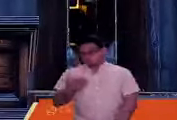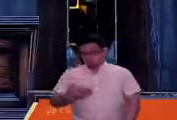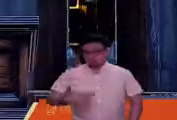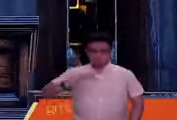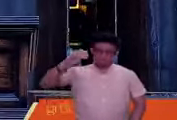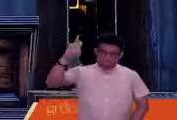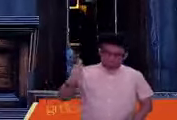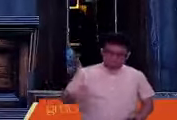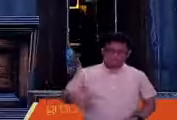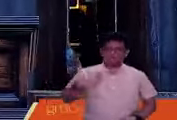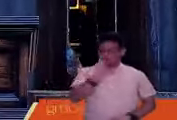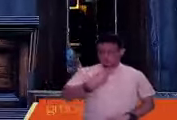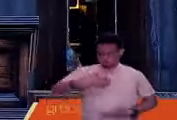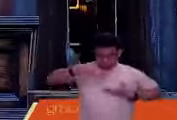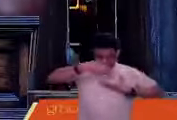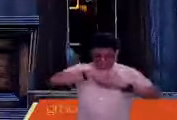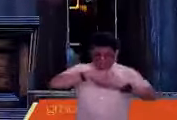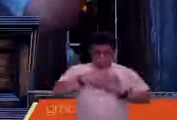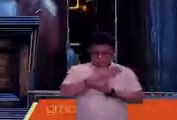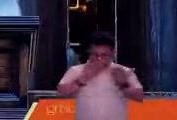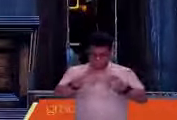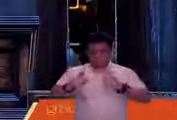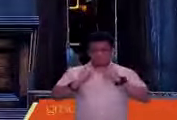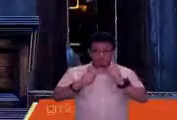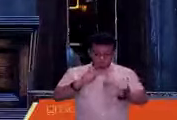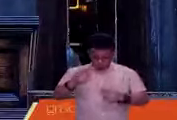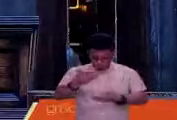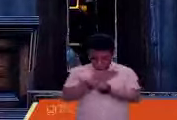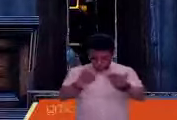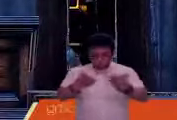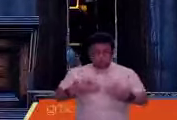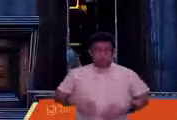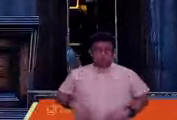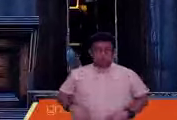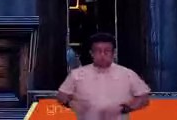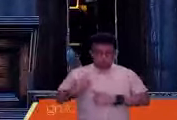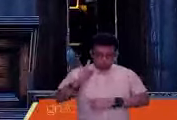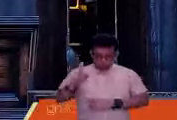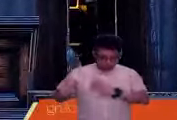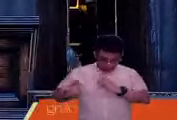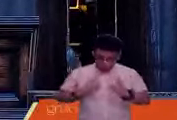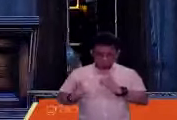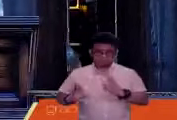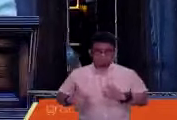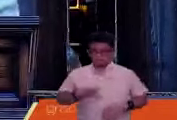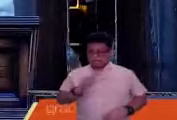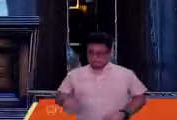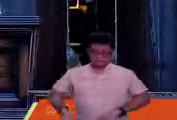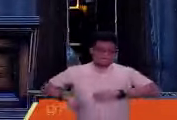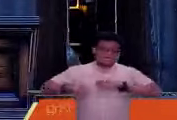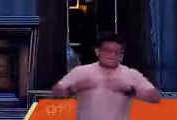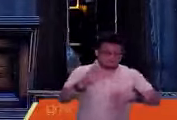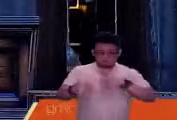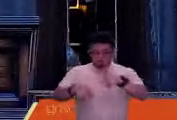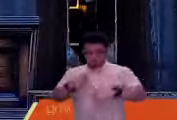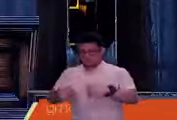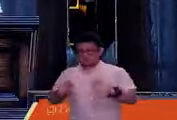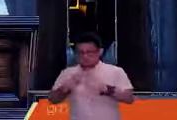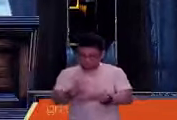ang Ginoo nga naa kanimo, may misulti kanimo kung unsay buhaton. Unya, siya po'y nagdala og mga tao nga mutabang kanimo